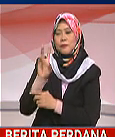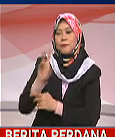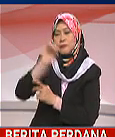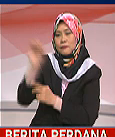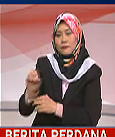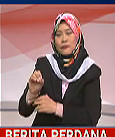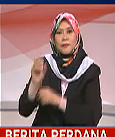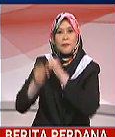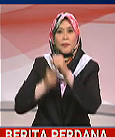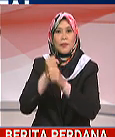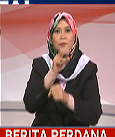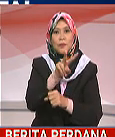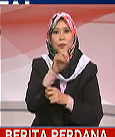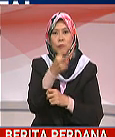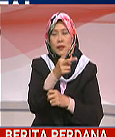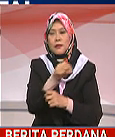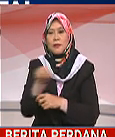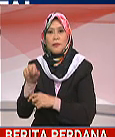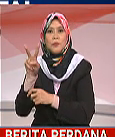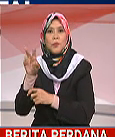63.7% sepanjang tahun 2012 hingga